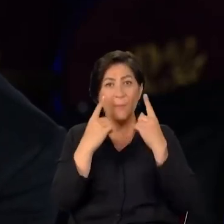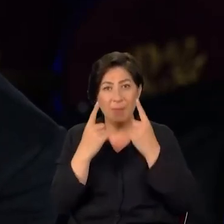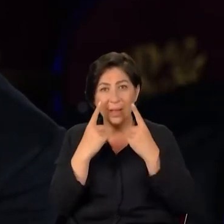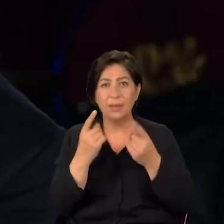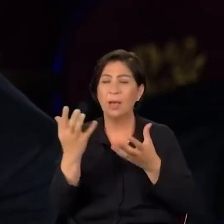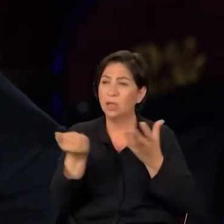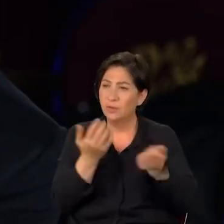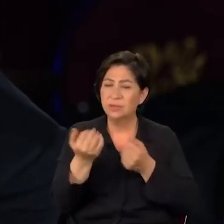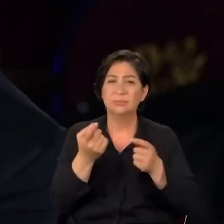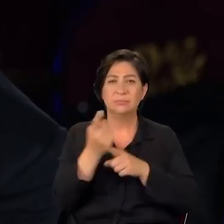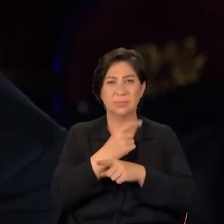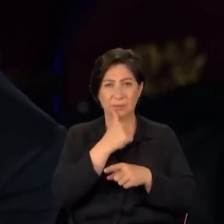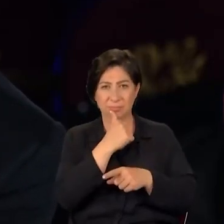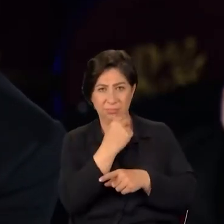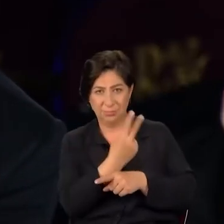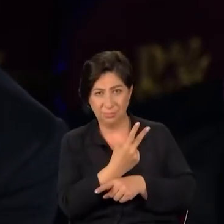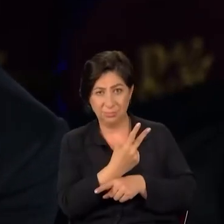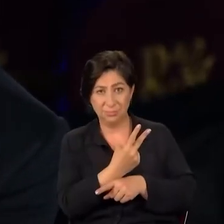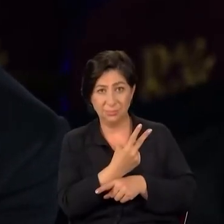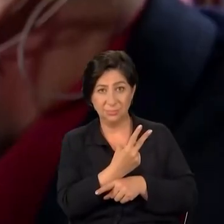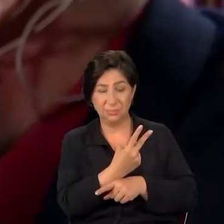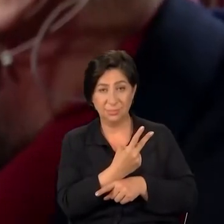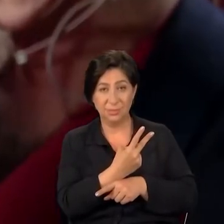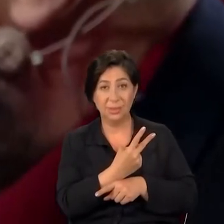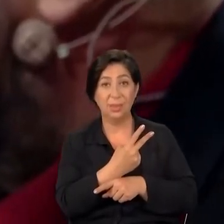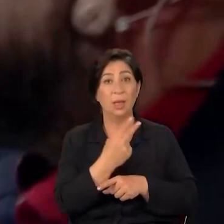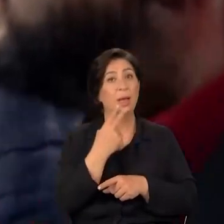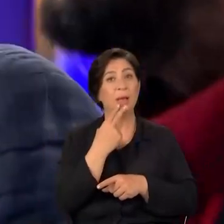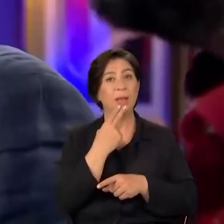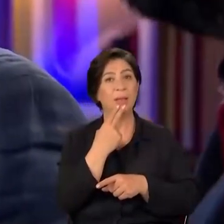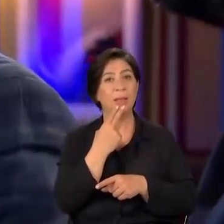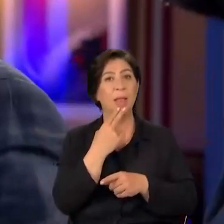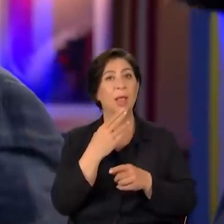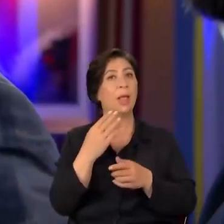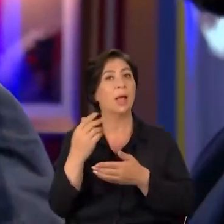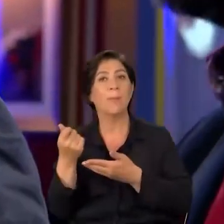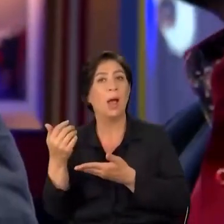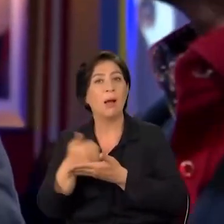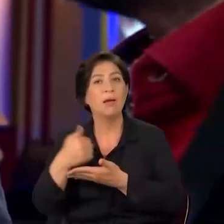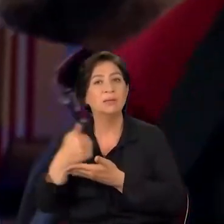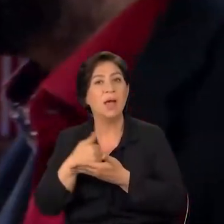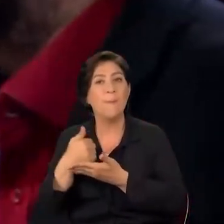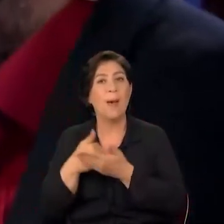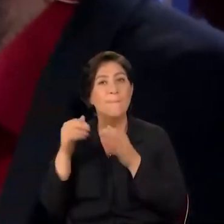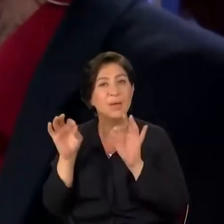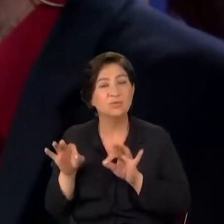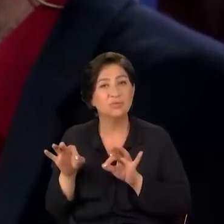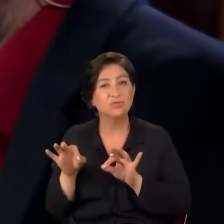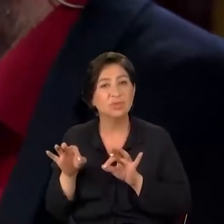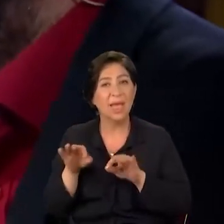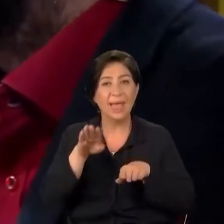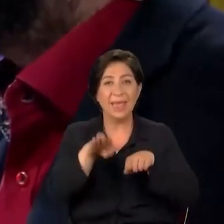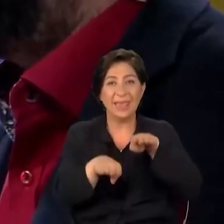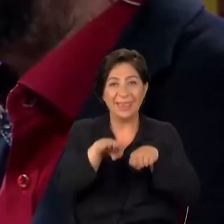evin bakımını, iaşesini, idamesini sağlayan erkekken, kadının eli de ekmek tutmaya